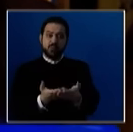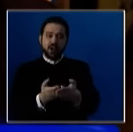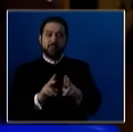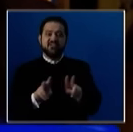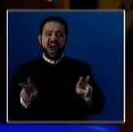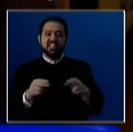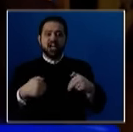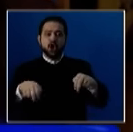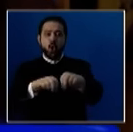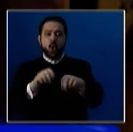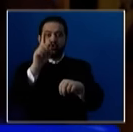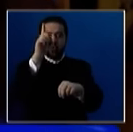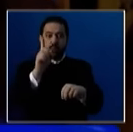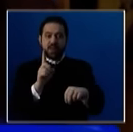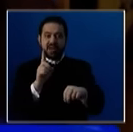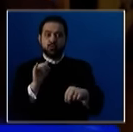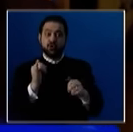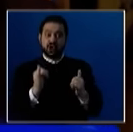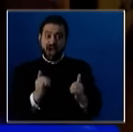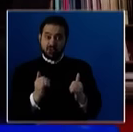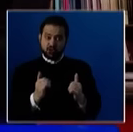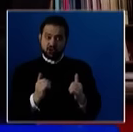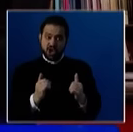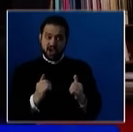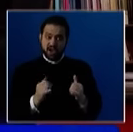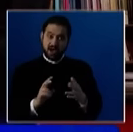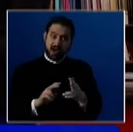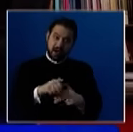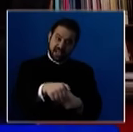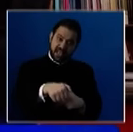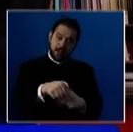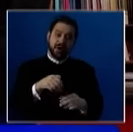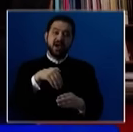mai întâi. Și atunci, automat, cădem